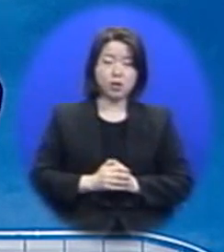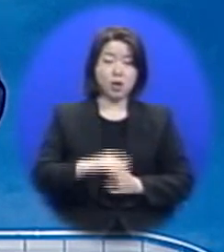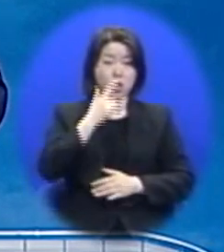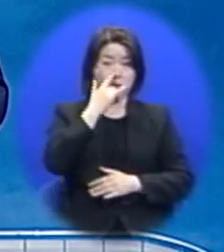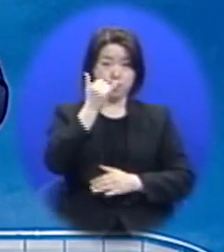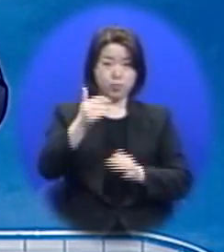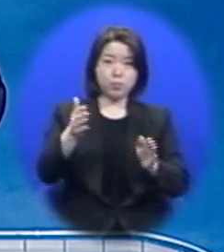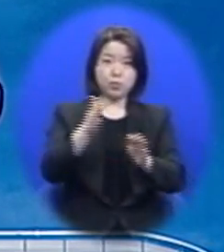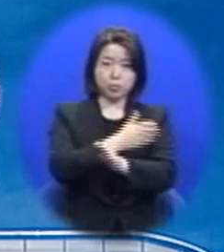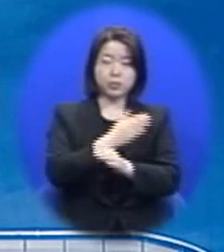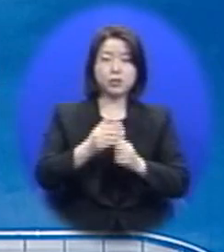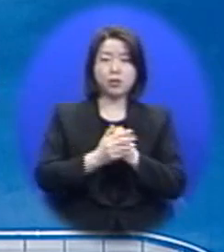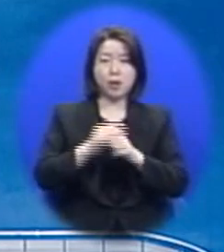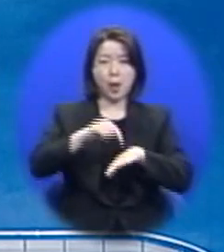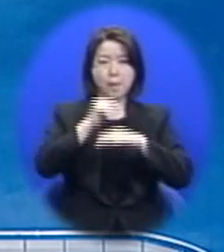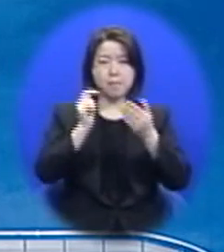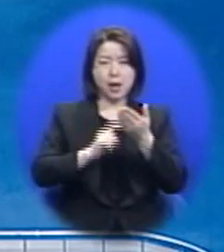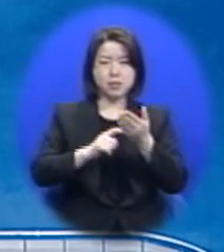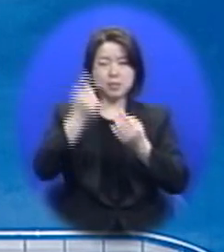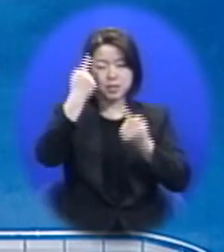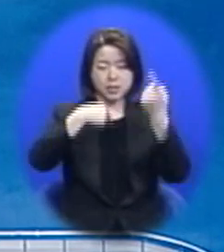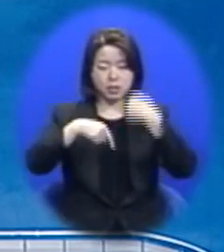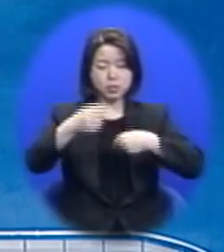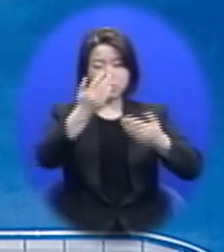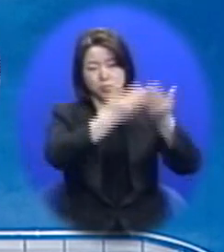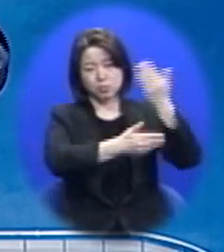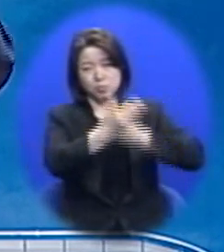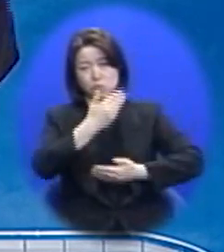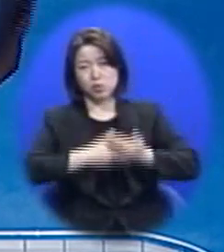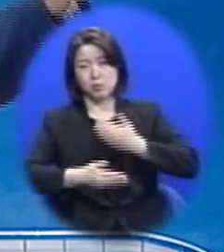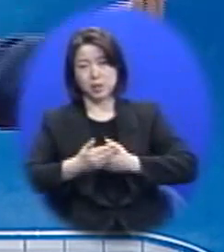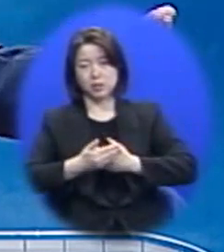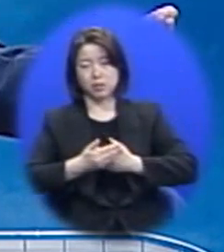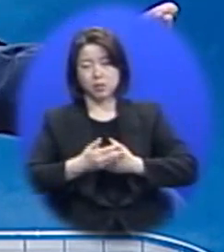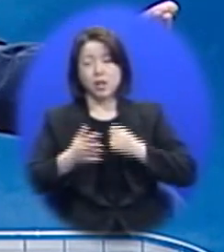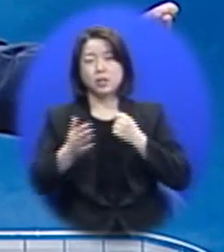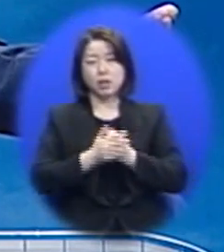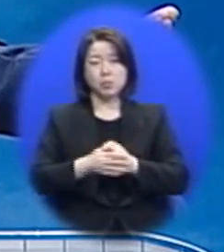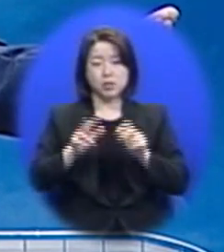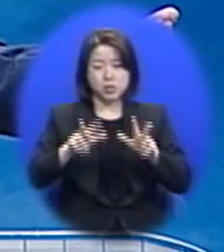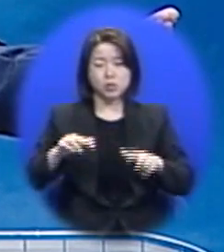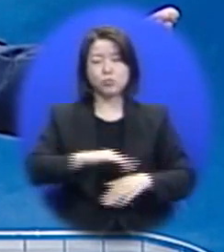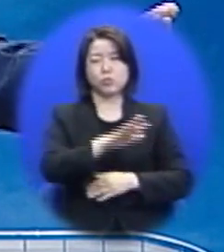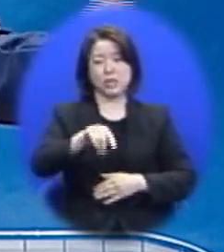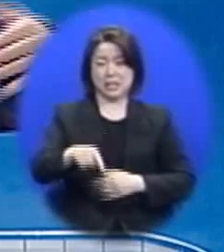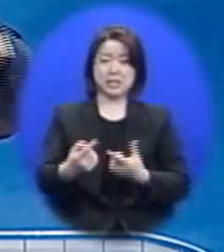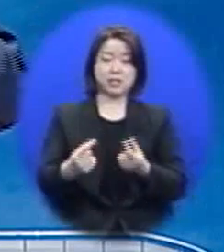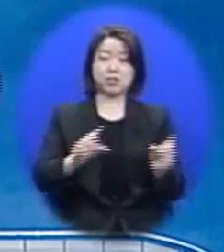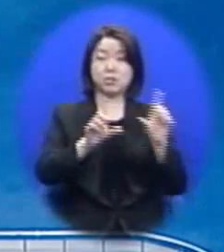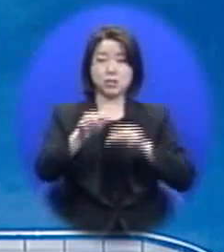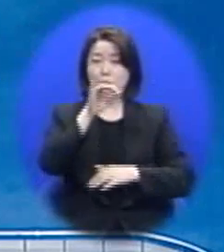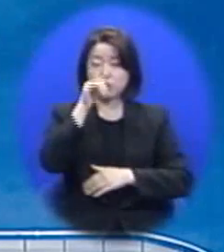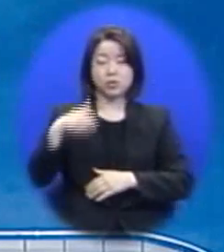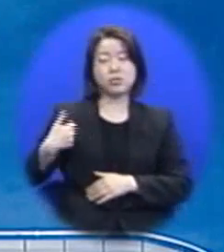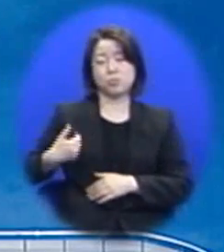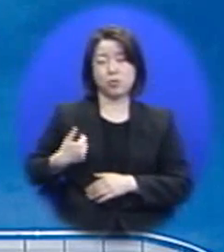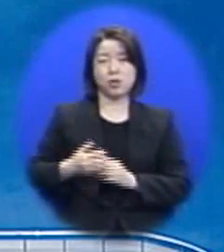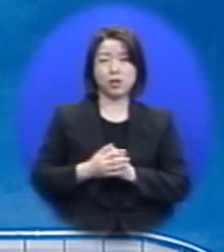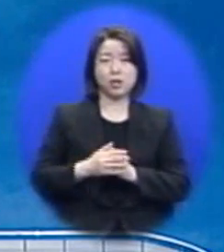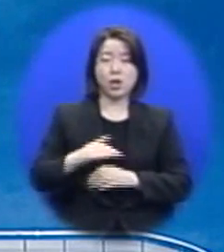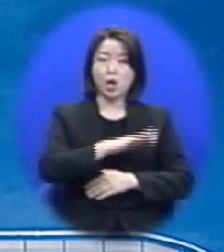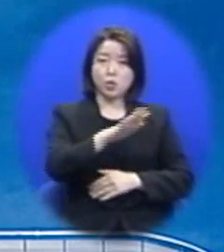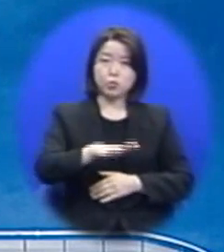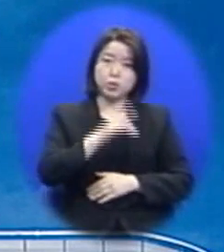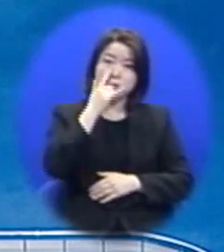부모로부터 마음의 상처를 물려받은 거예요. 그래서 우리가 이렇게 사는 겁니다. 우리가 우리 가족들에게,